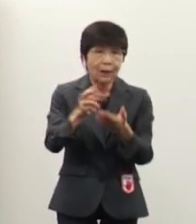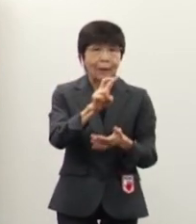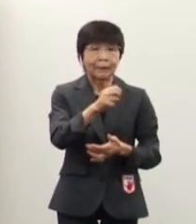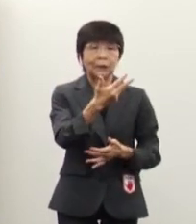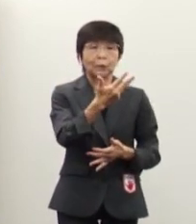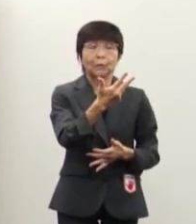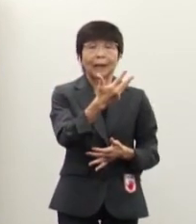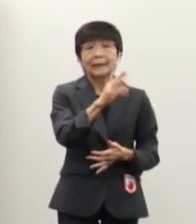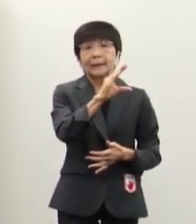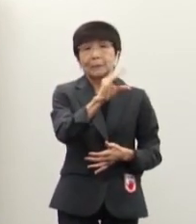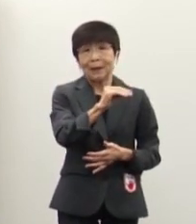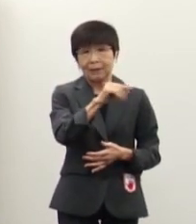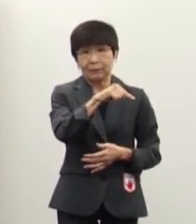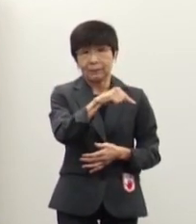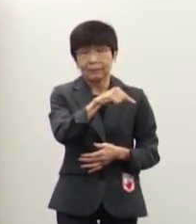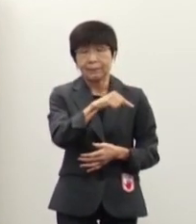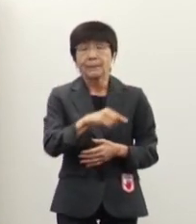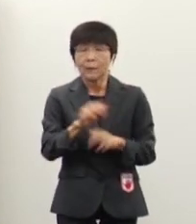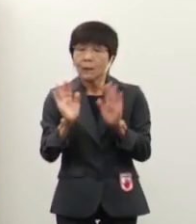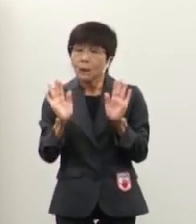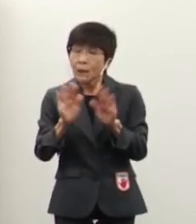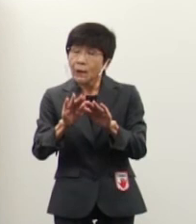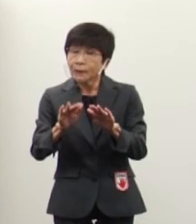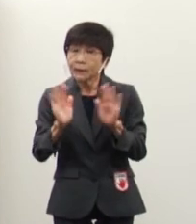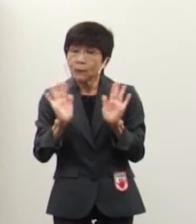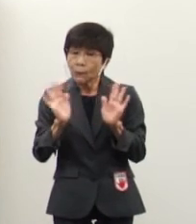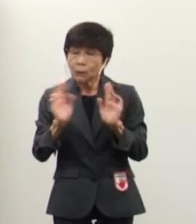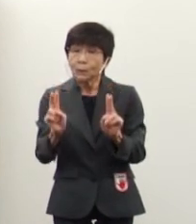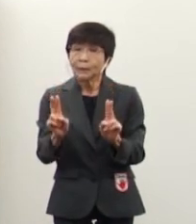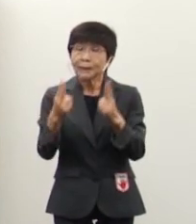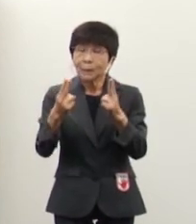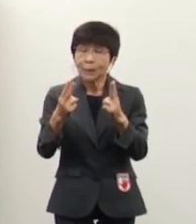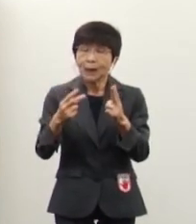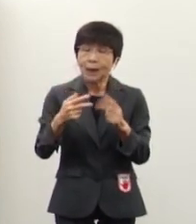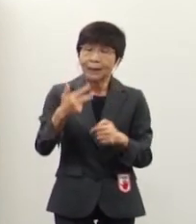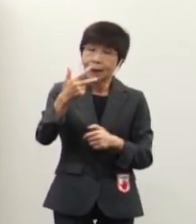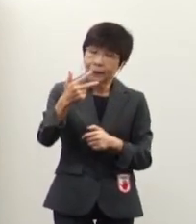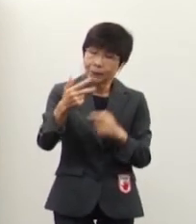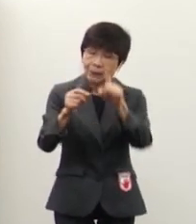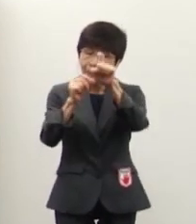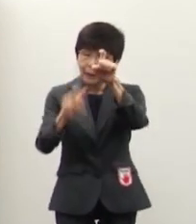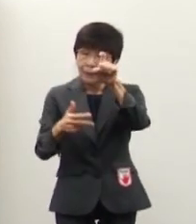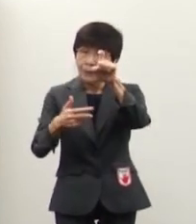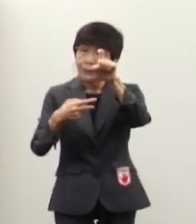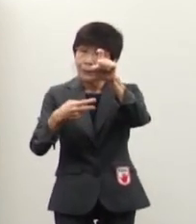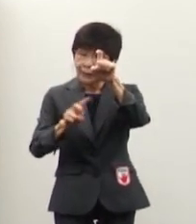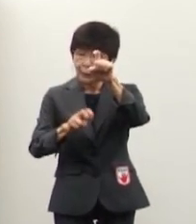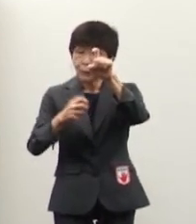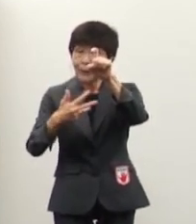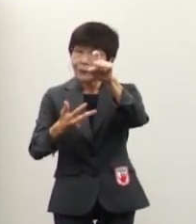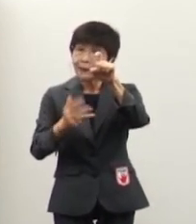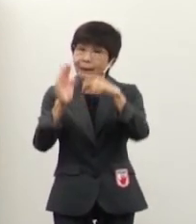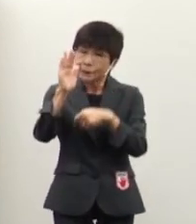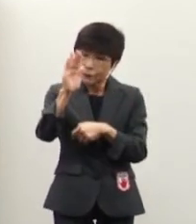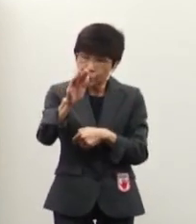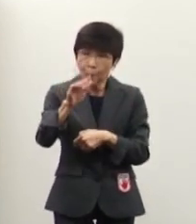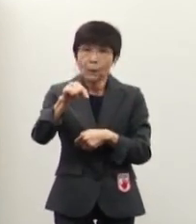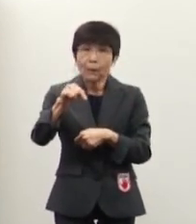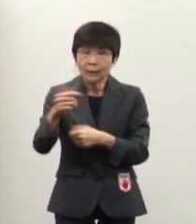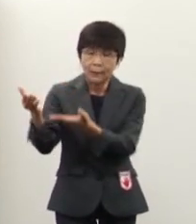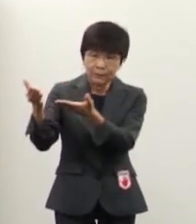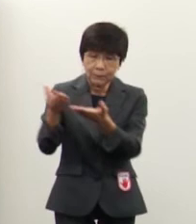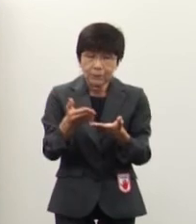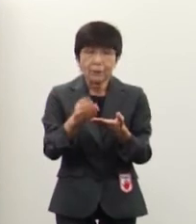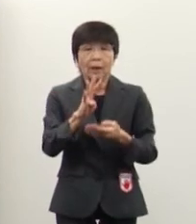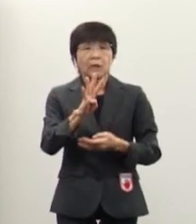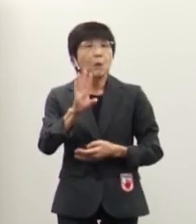幼児用ワクチンにつきましては来月24日の週以降順次約4万回分本県に配